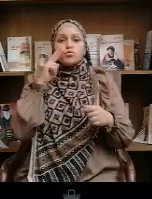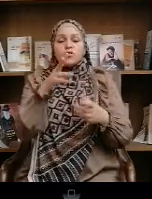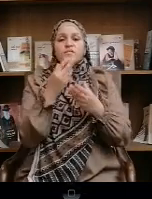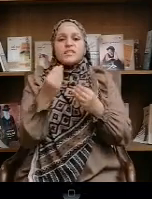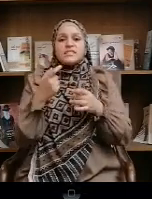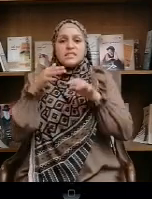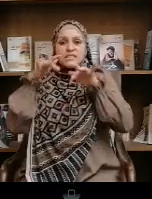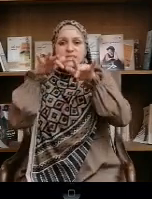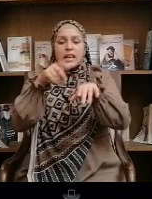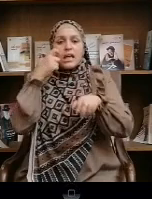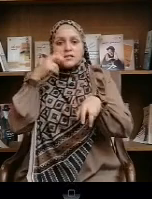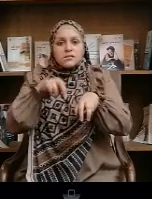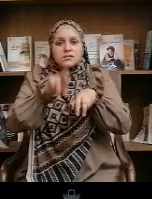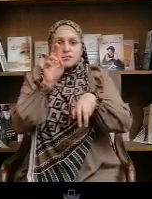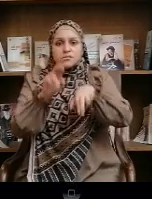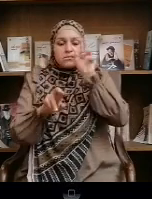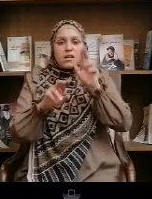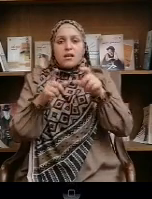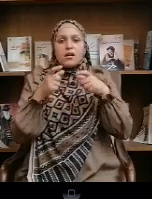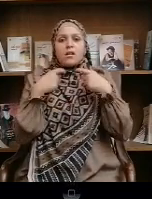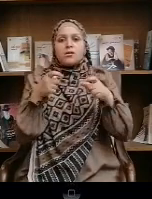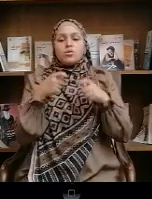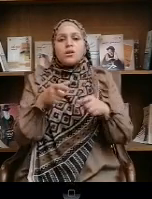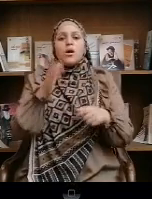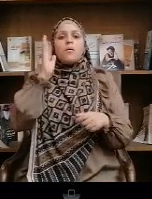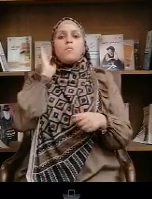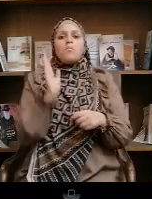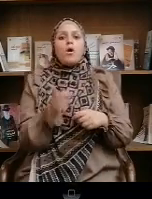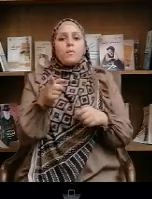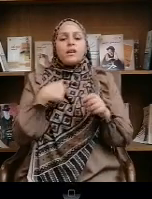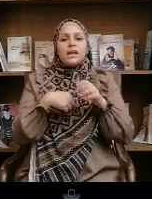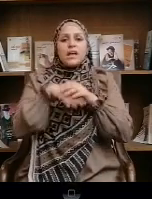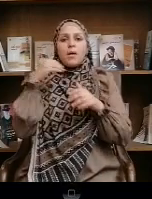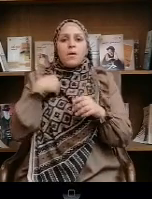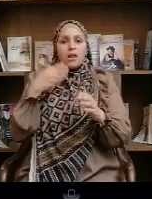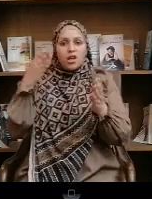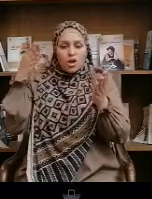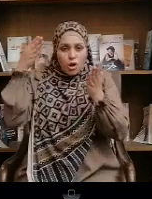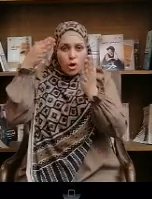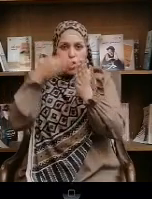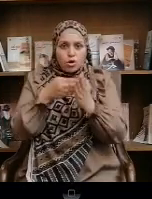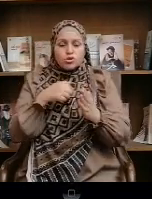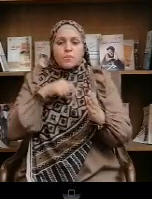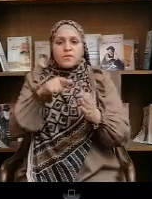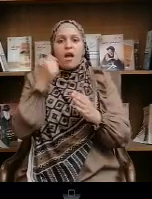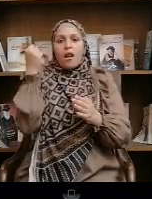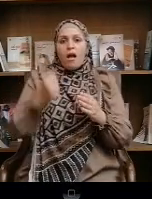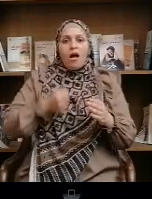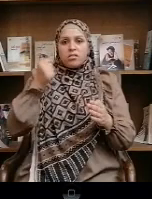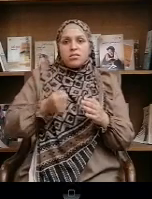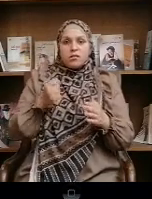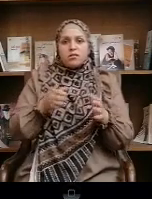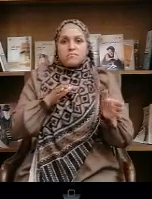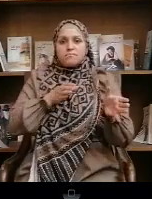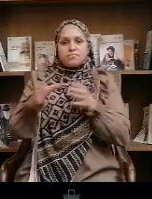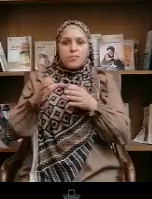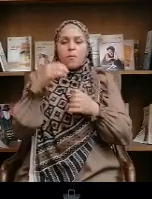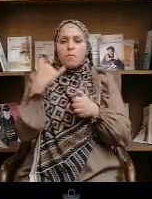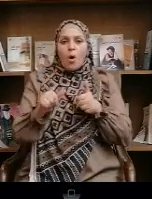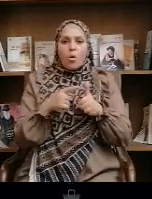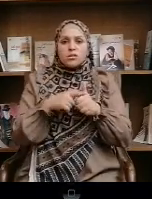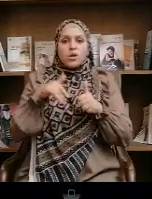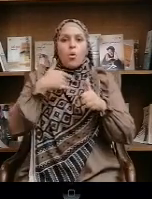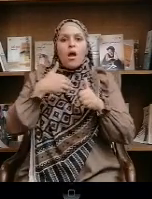الهجمات والقرصنه الالكترونيه ممكن تقود او يعني ممكن تهاجم السكك الحديديه